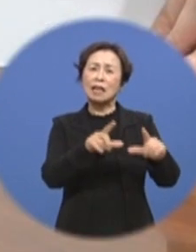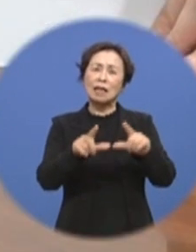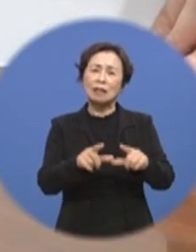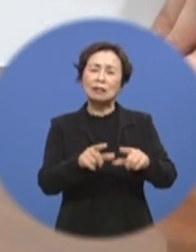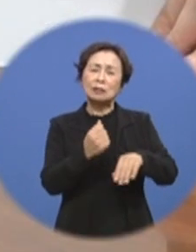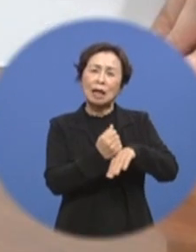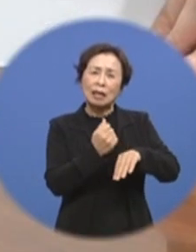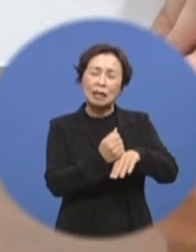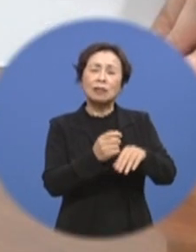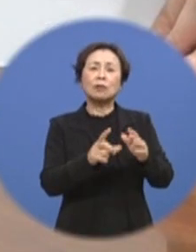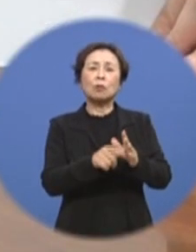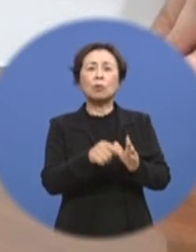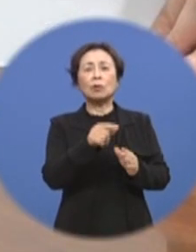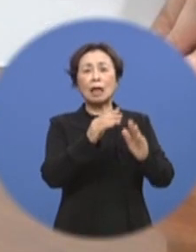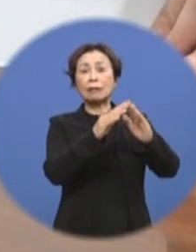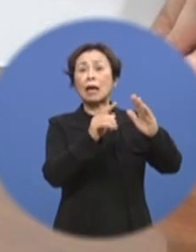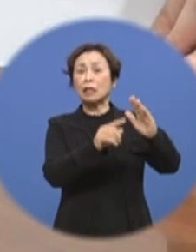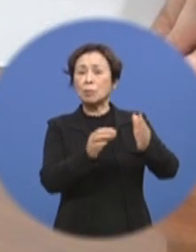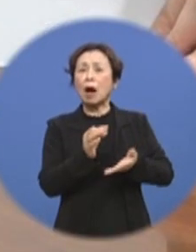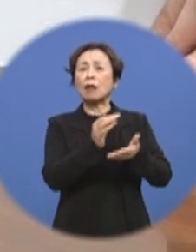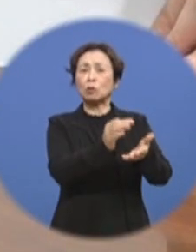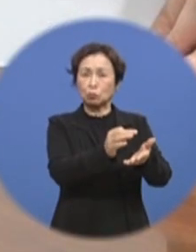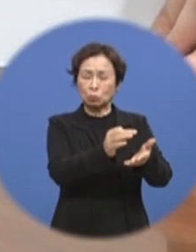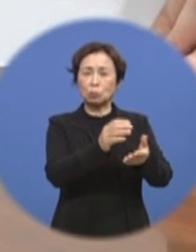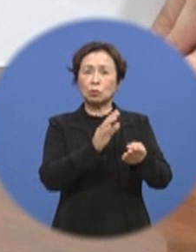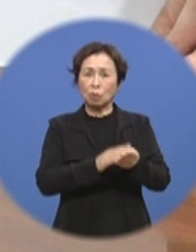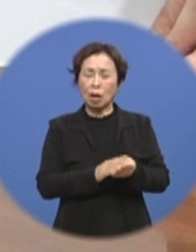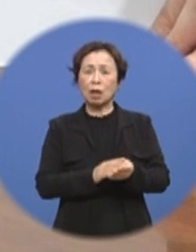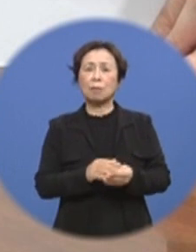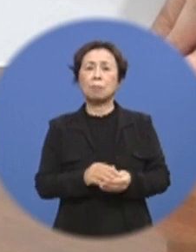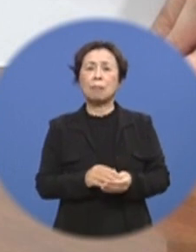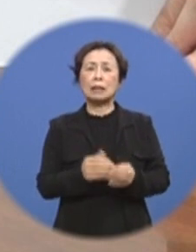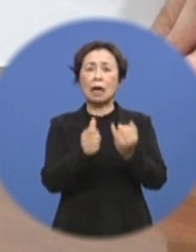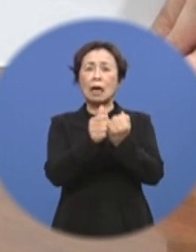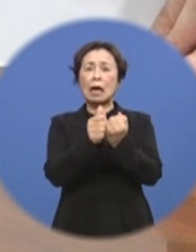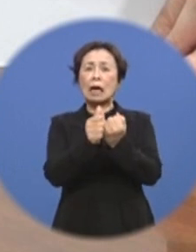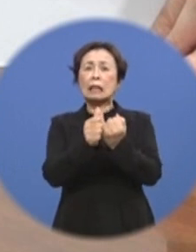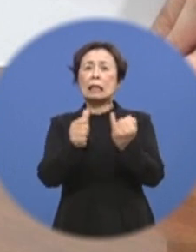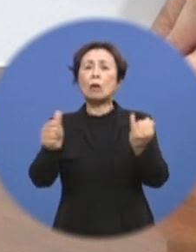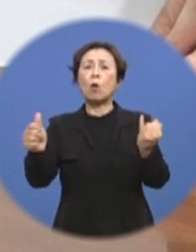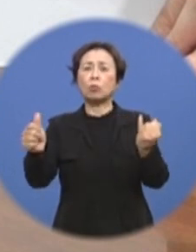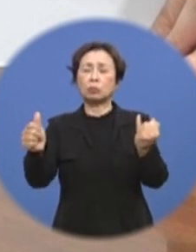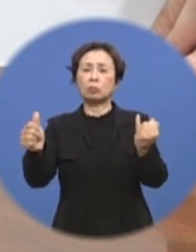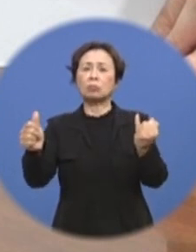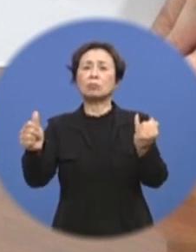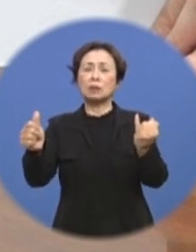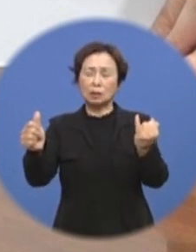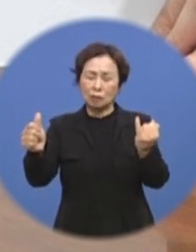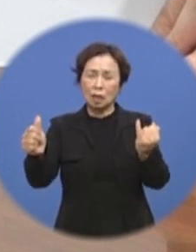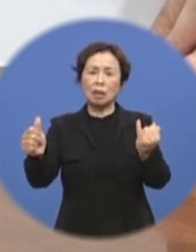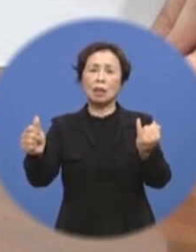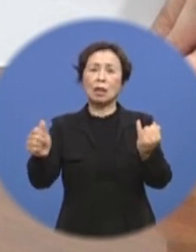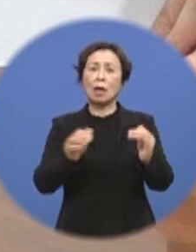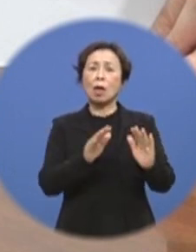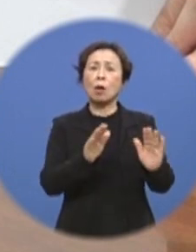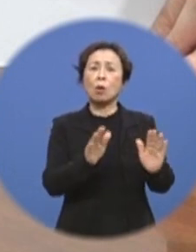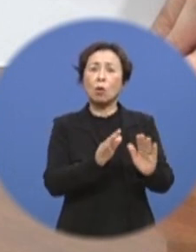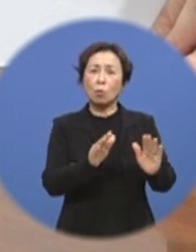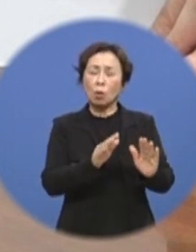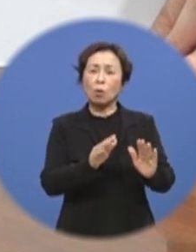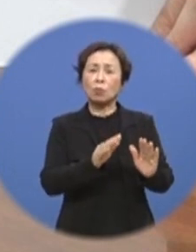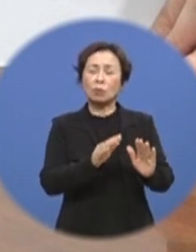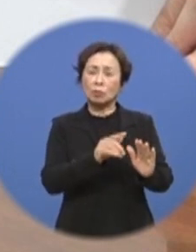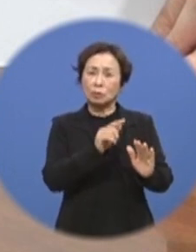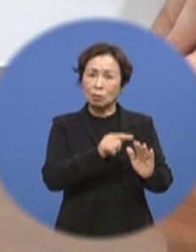ちゃんと配慮するようにするとかあるいは離婚されてそれで母子家庭になって